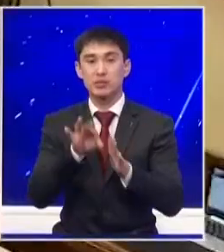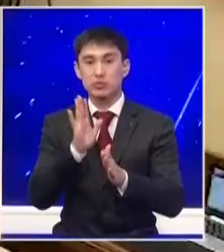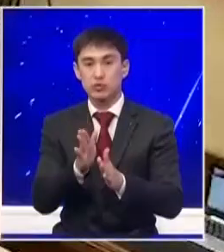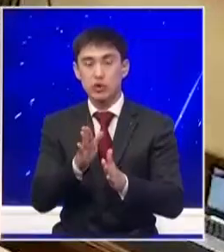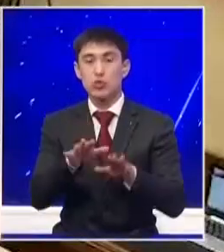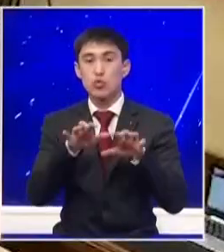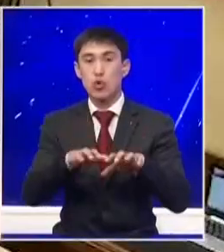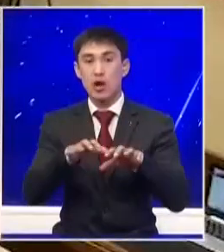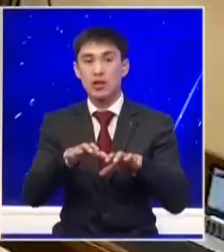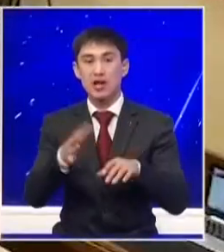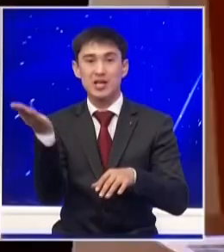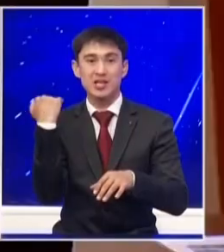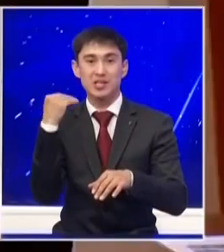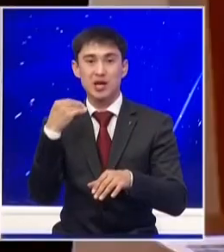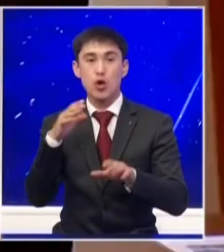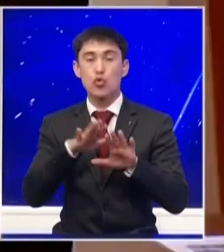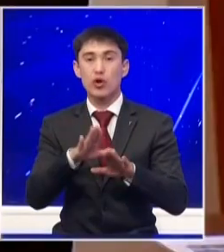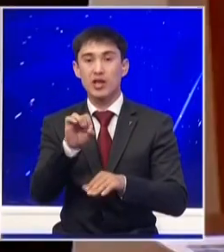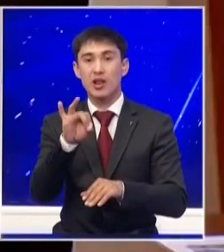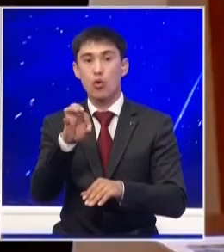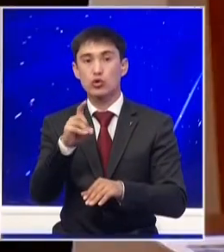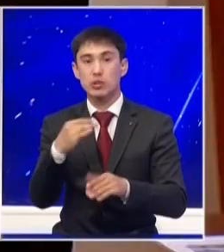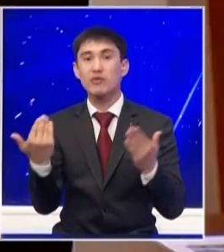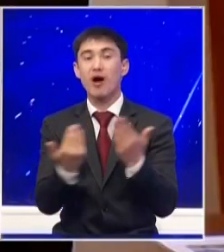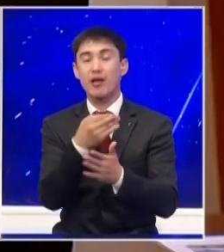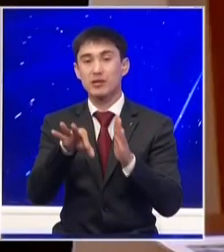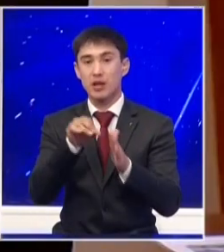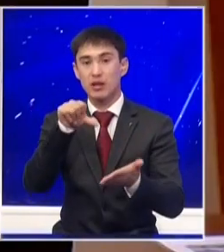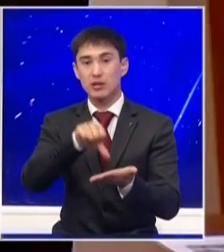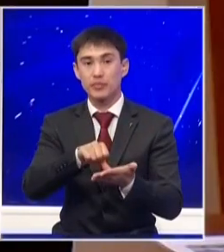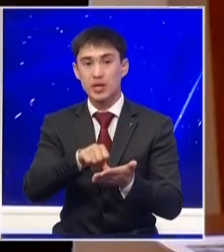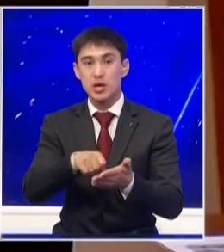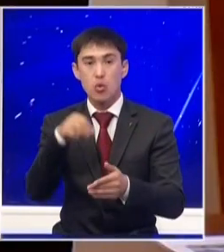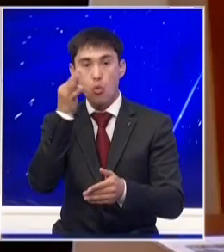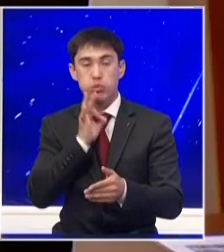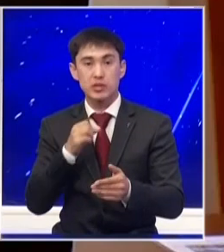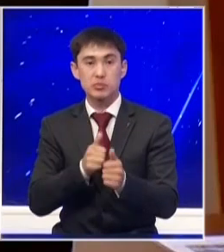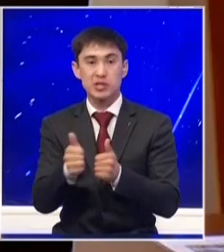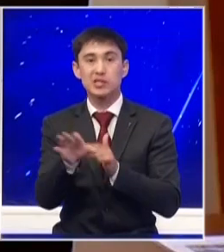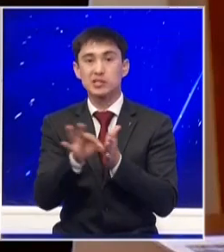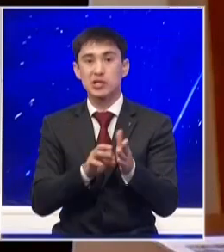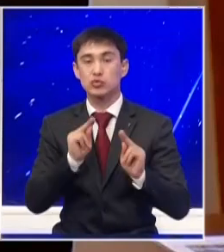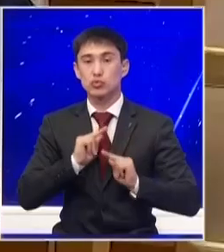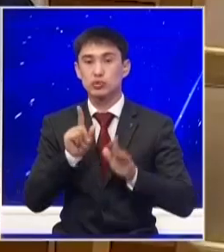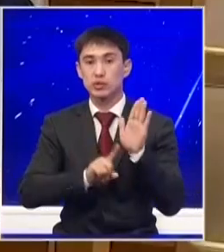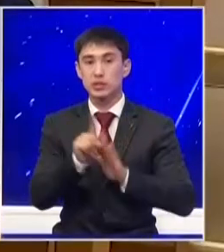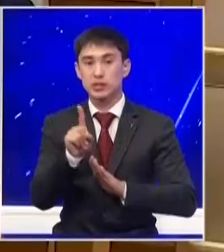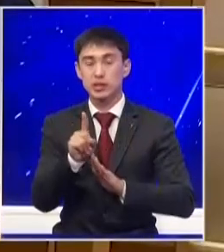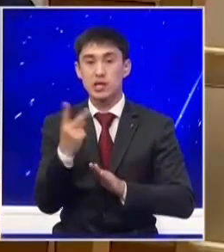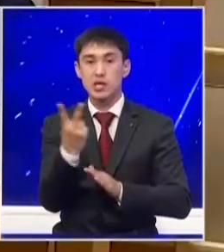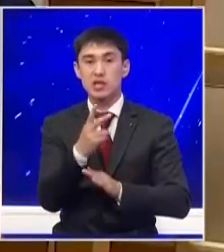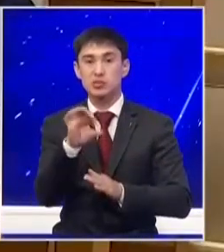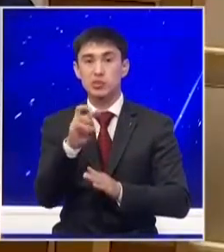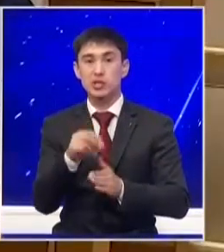Төрағалық қызметке ескі төраға Ерлан Қошанов қайта сайланды. Тәжірибелі спикер бірден іске кірісті. Қос